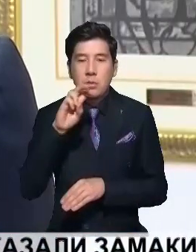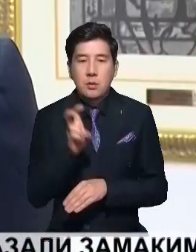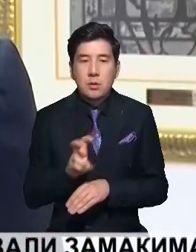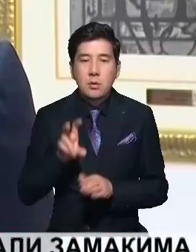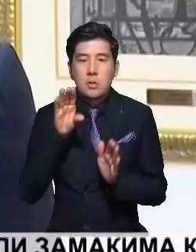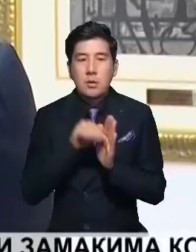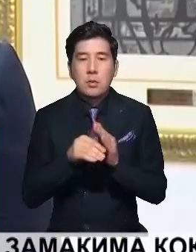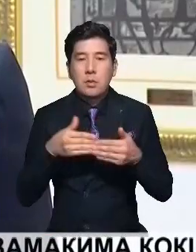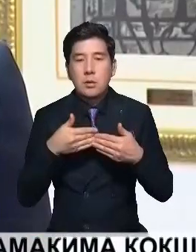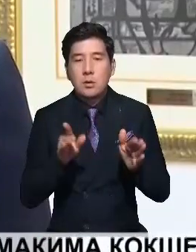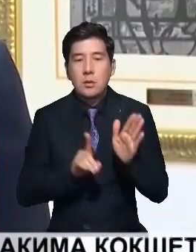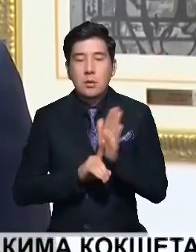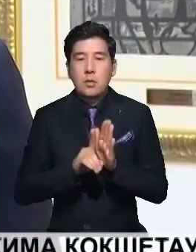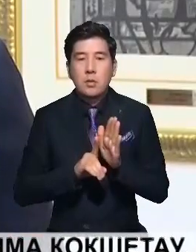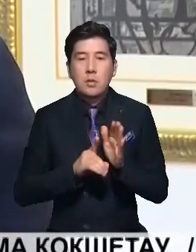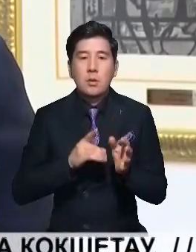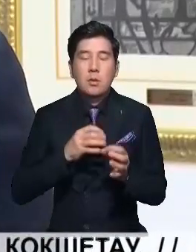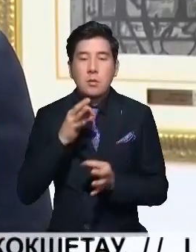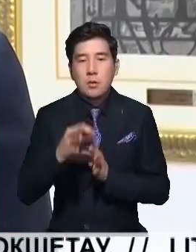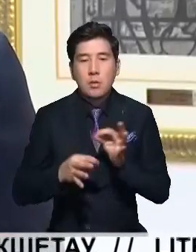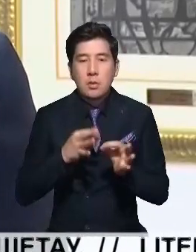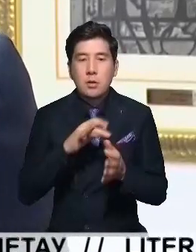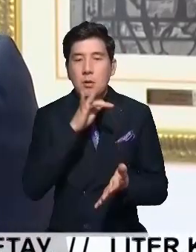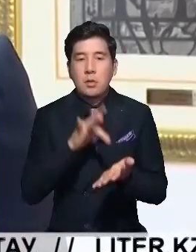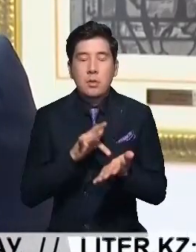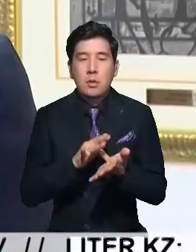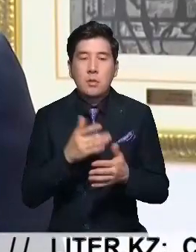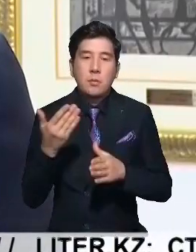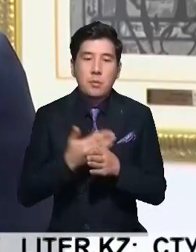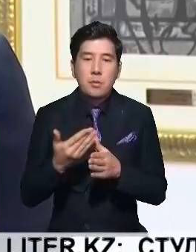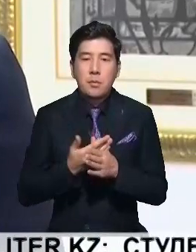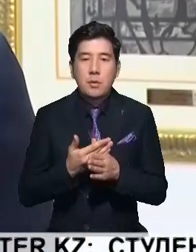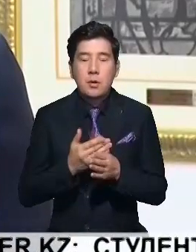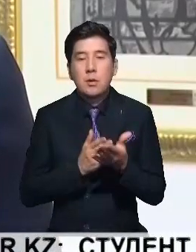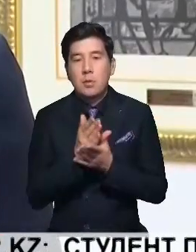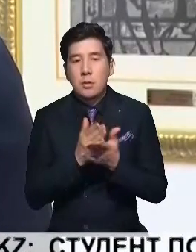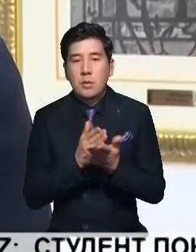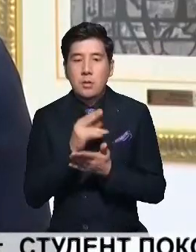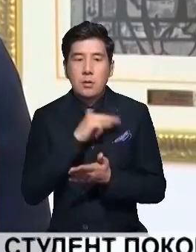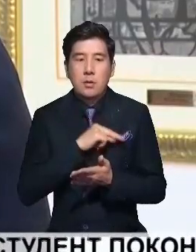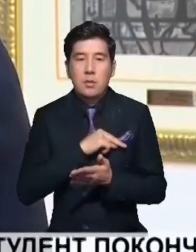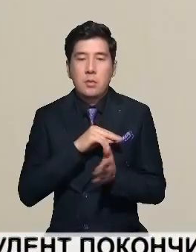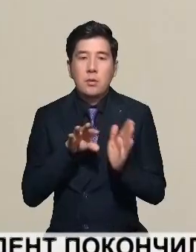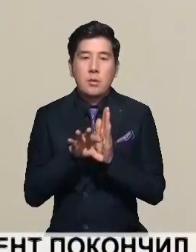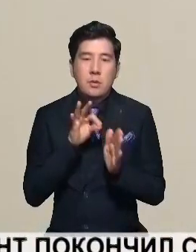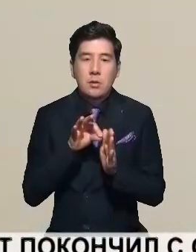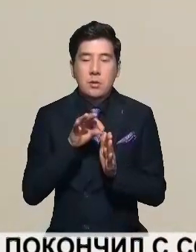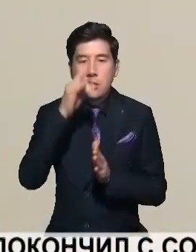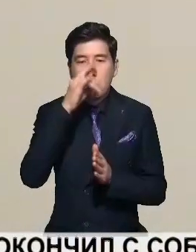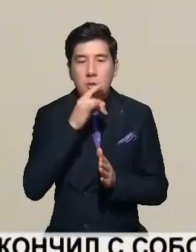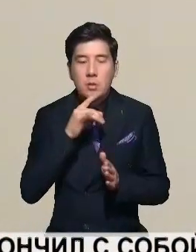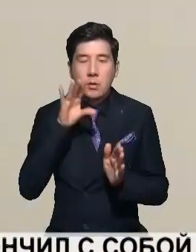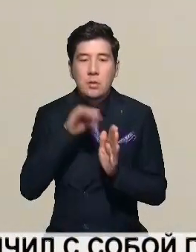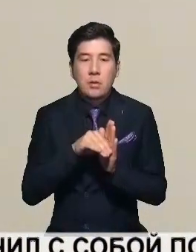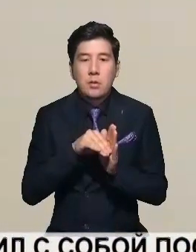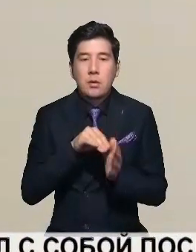является открытие нашего международного инжинирингового центра, который поможет нам не только служить стране и региону, но и выведет Казахстан в число